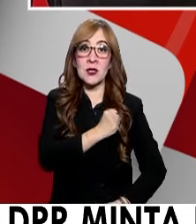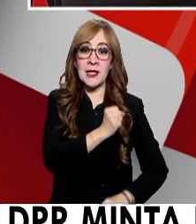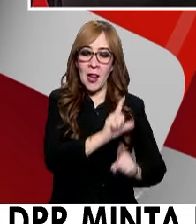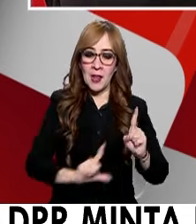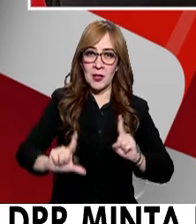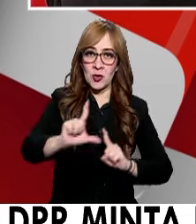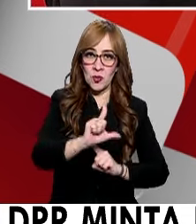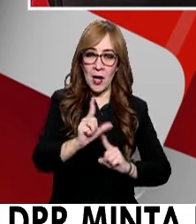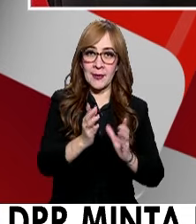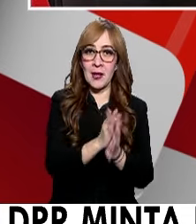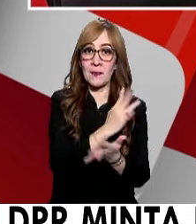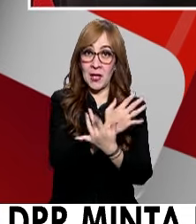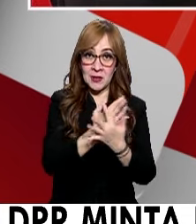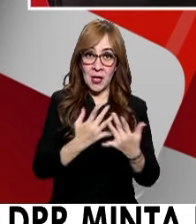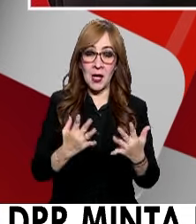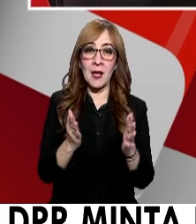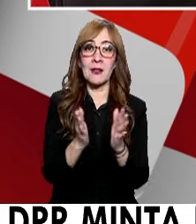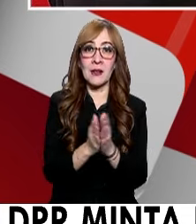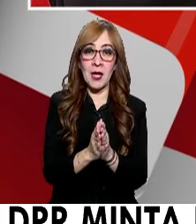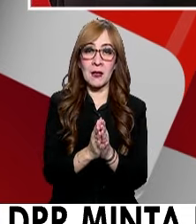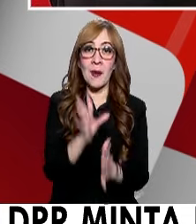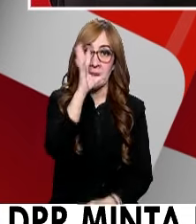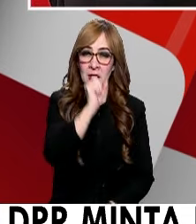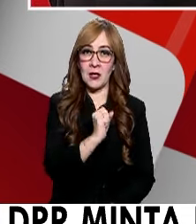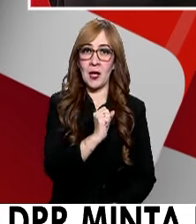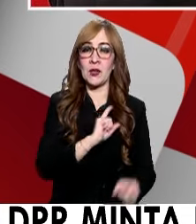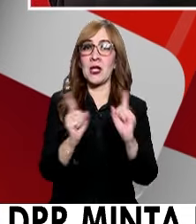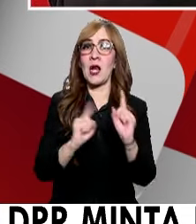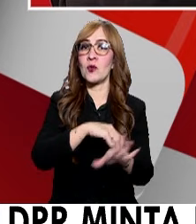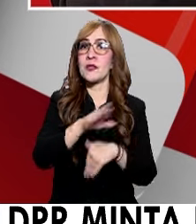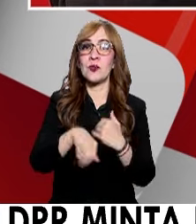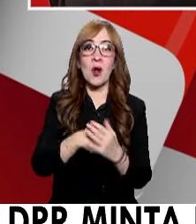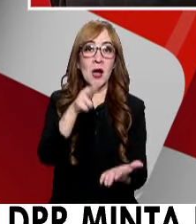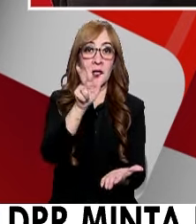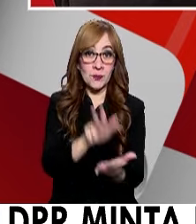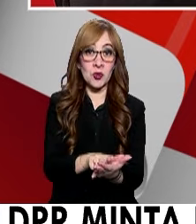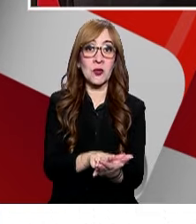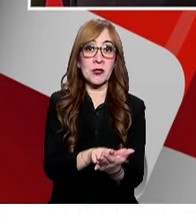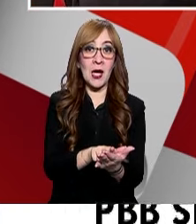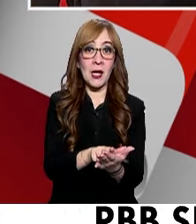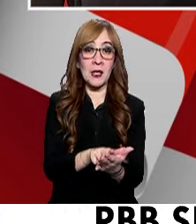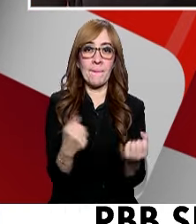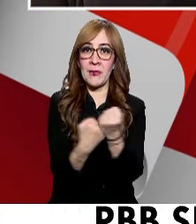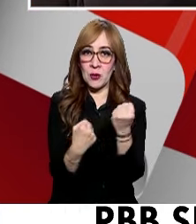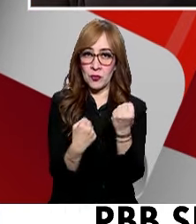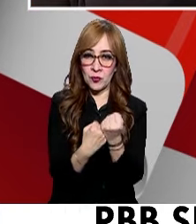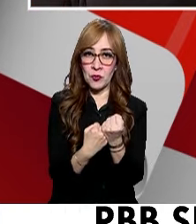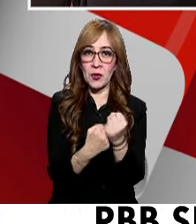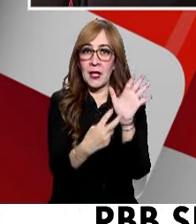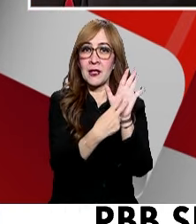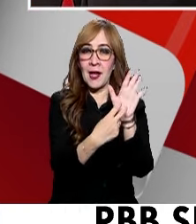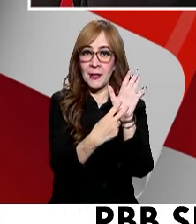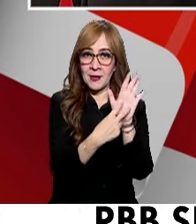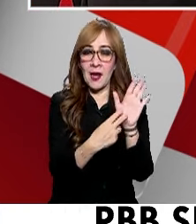dan spiritual masyarakat serta memastikan bahwa setiap keputusan yang diilendukilai-nilai